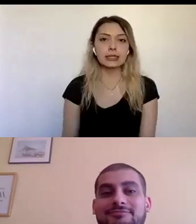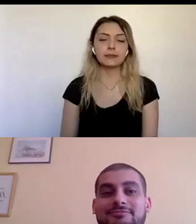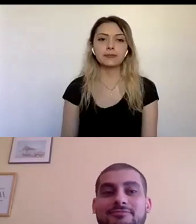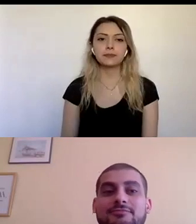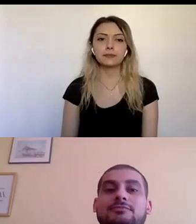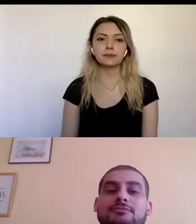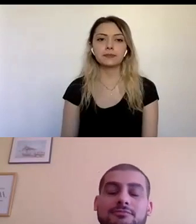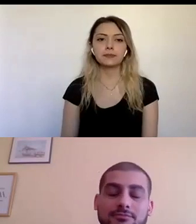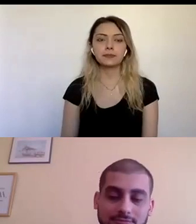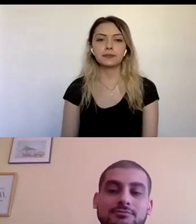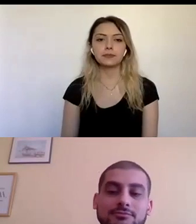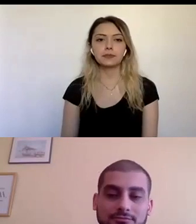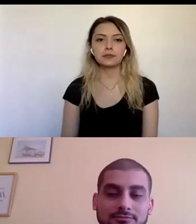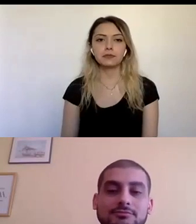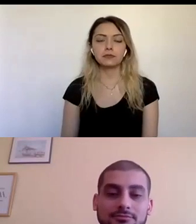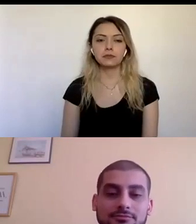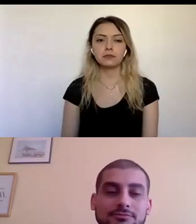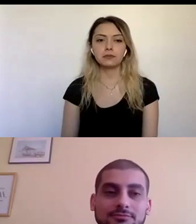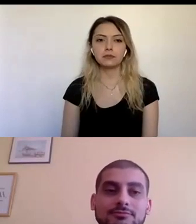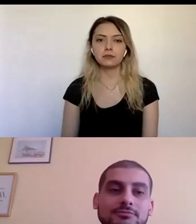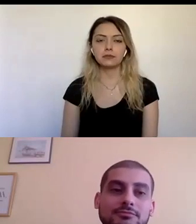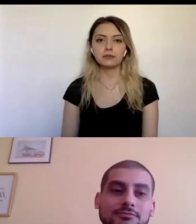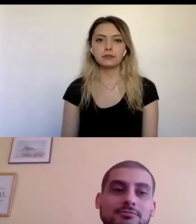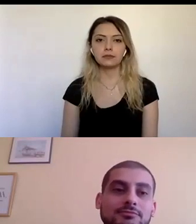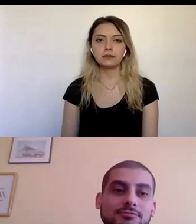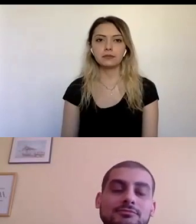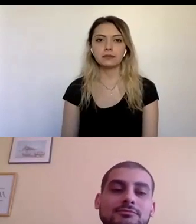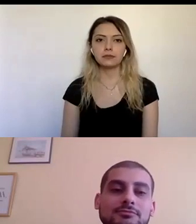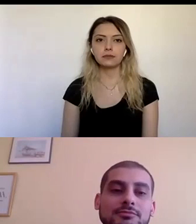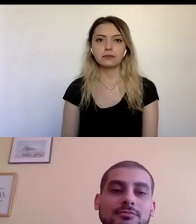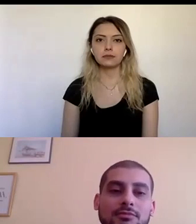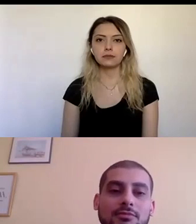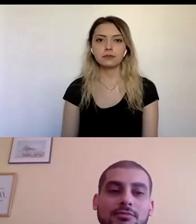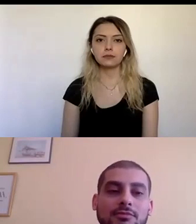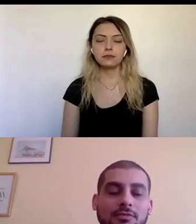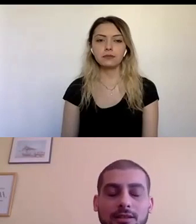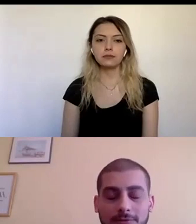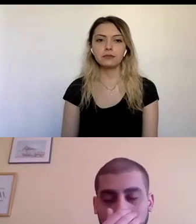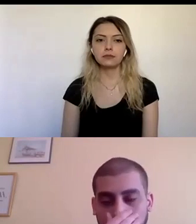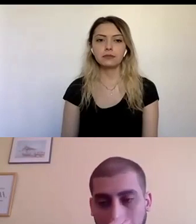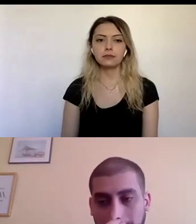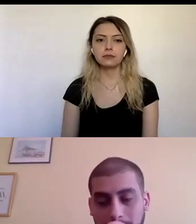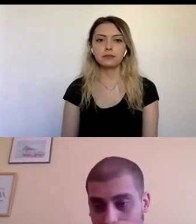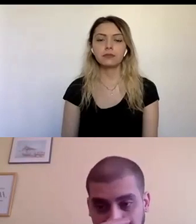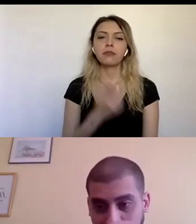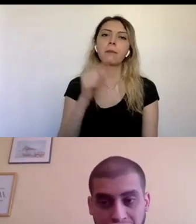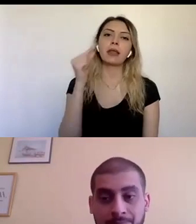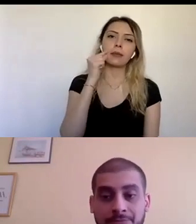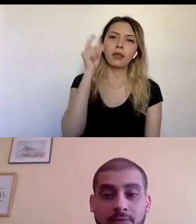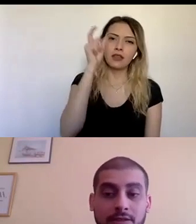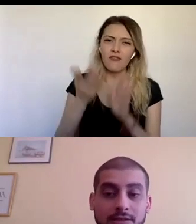de benzer şeyler olabiliyor. Belli bir katılımın üzerindeki toplantılarda nasıl sağlayacağız bağlantı